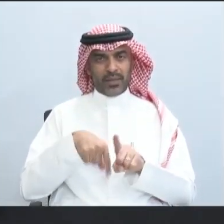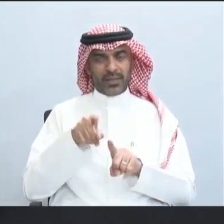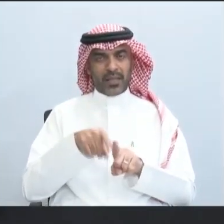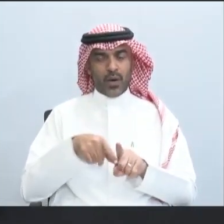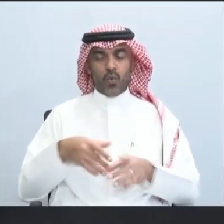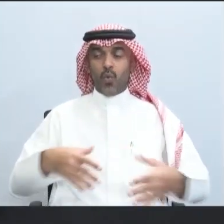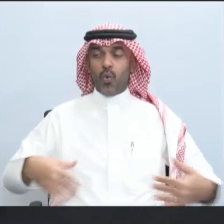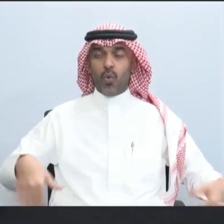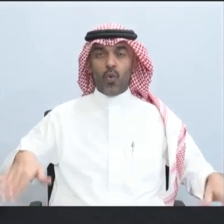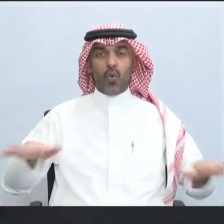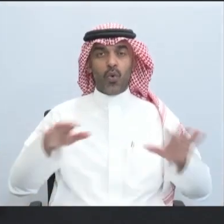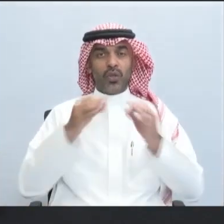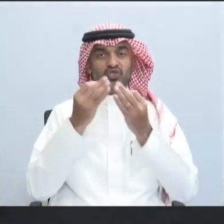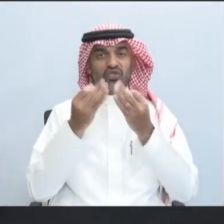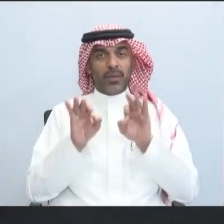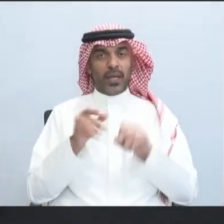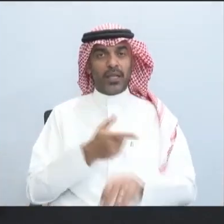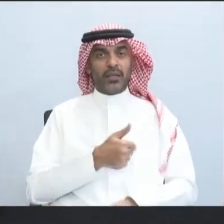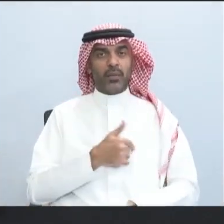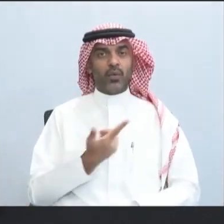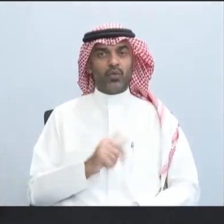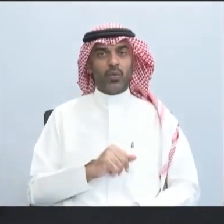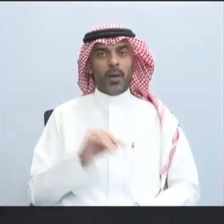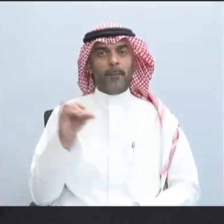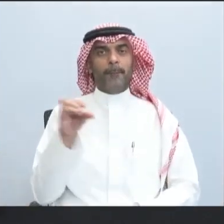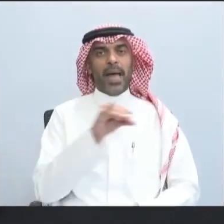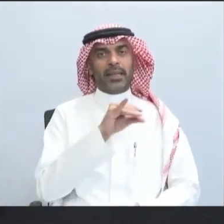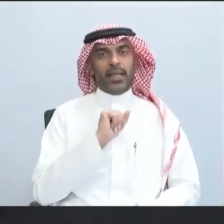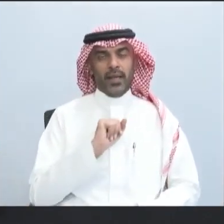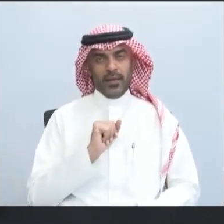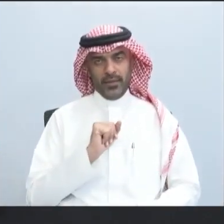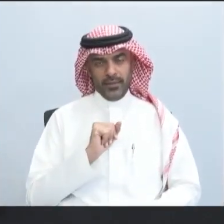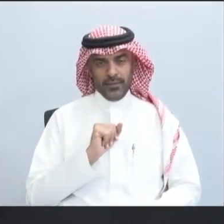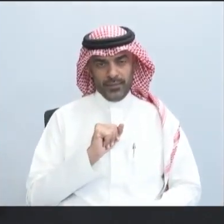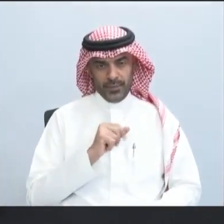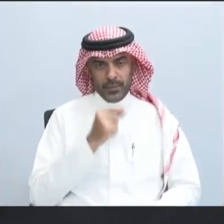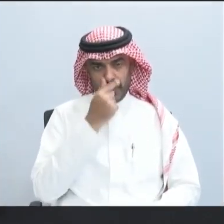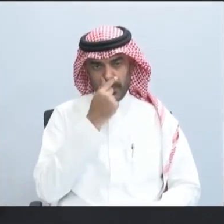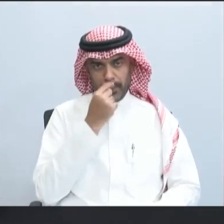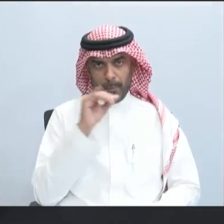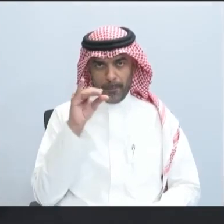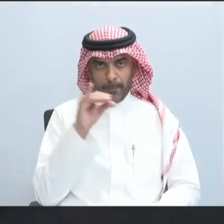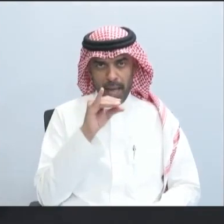جميعها تسمى ماده رائعون ماده